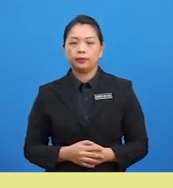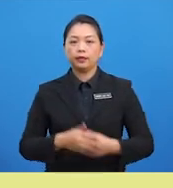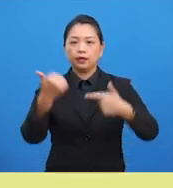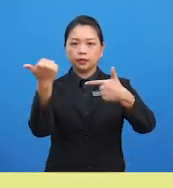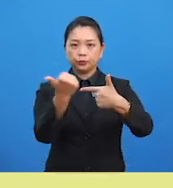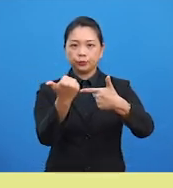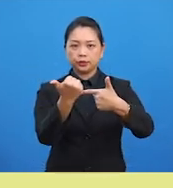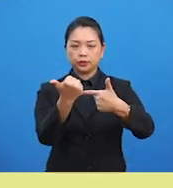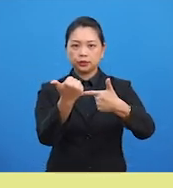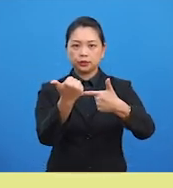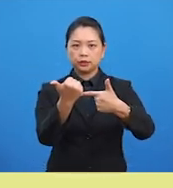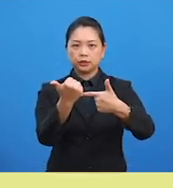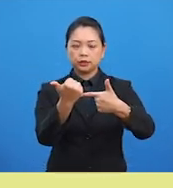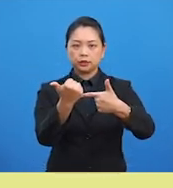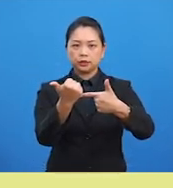Kedua,